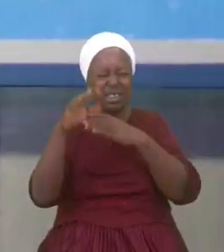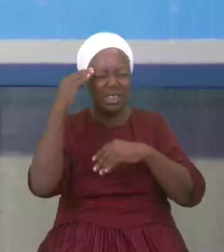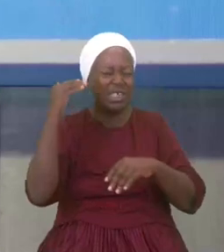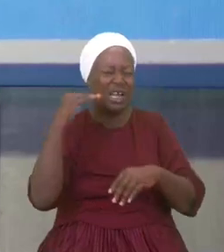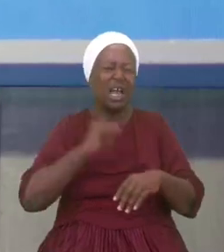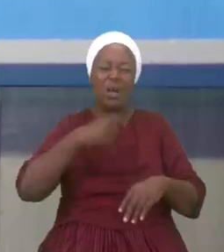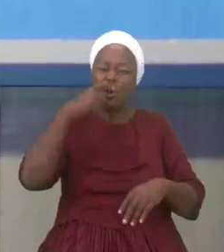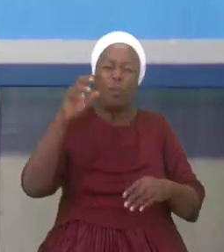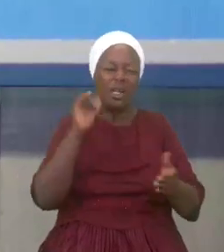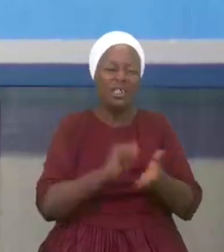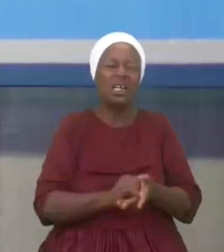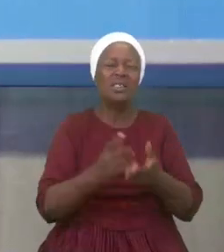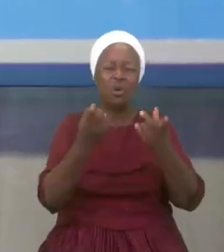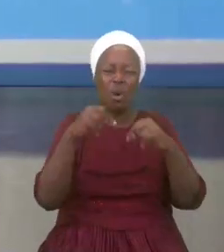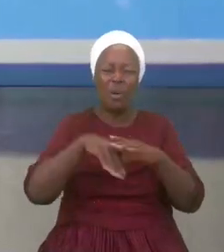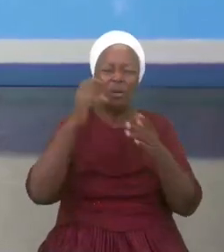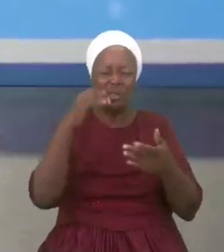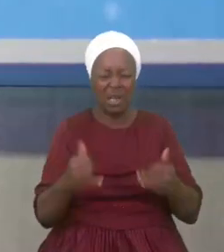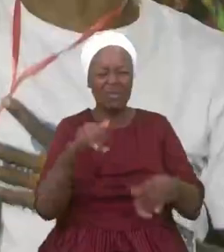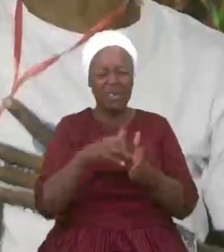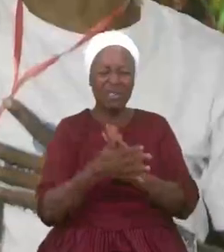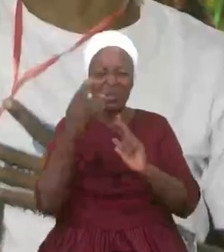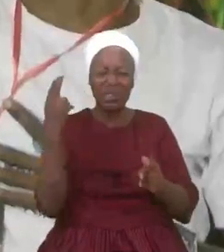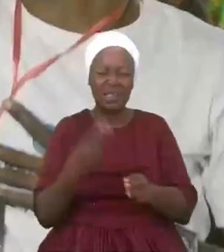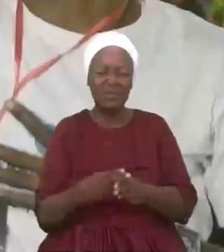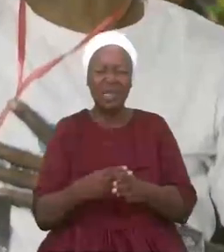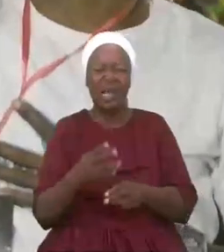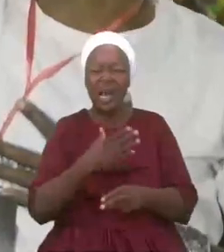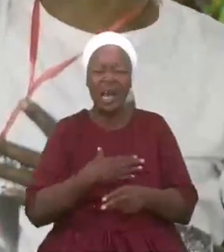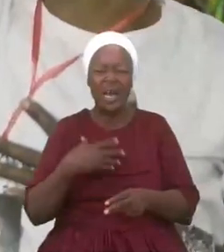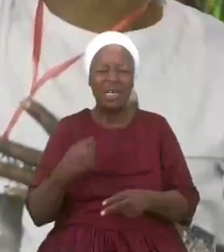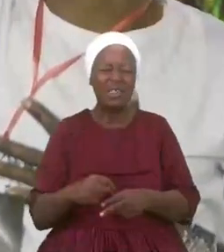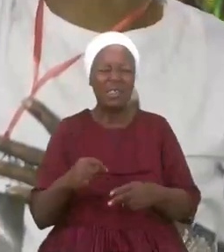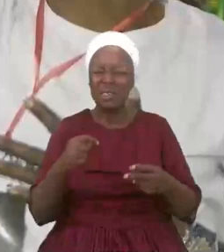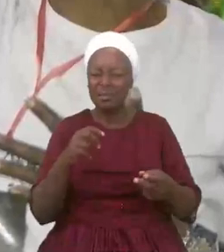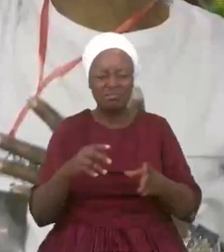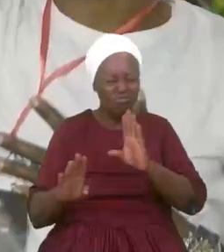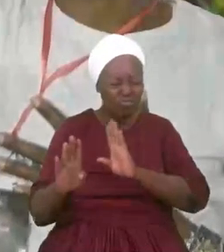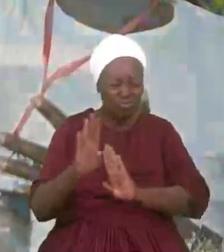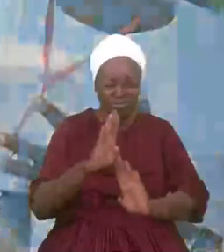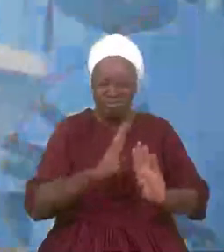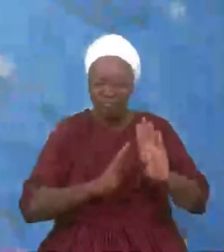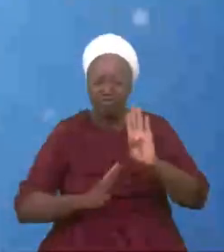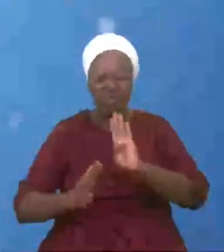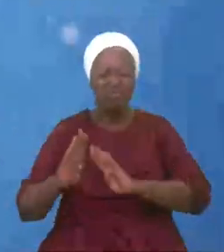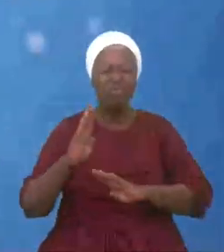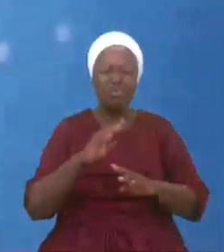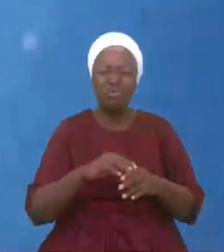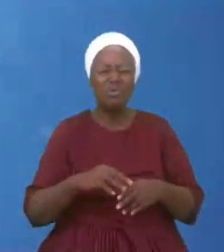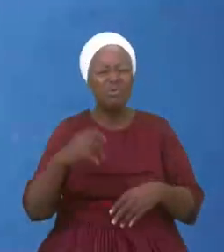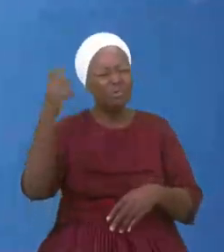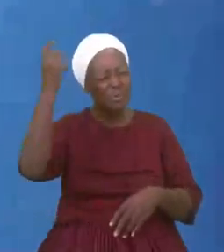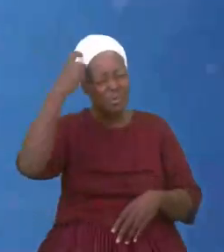et cette migraine qui range la tête je commande à la migraine de sortir au nom de Jésus